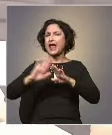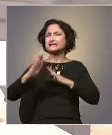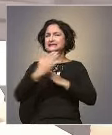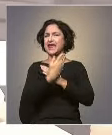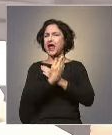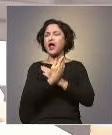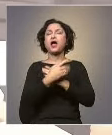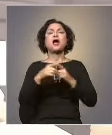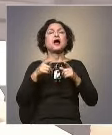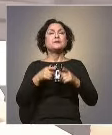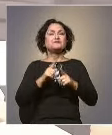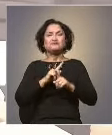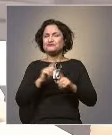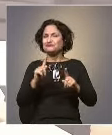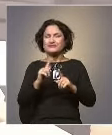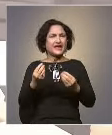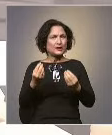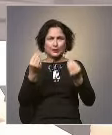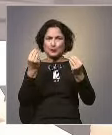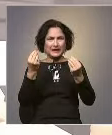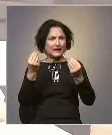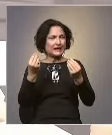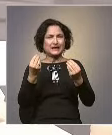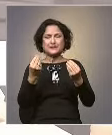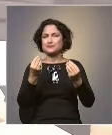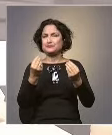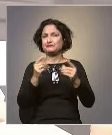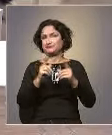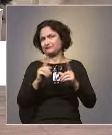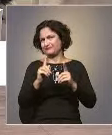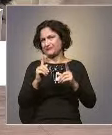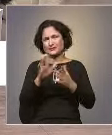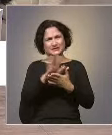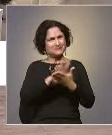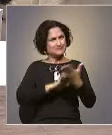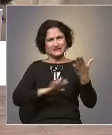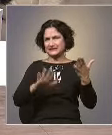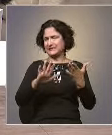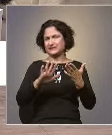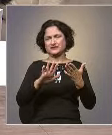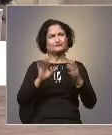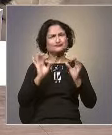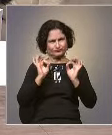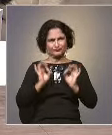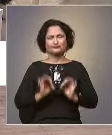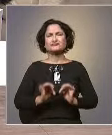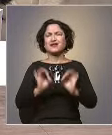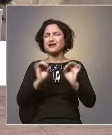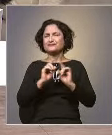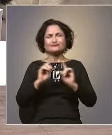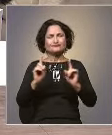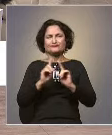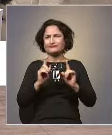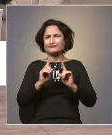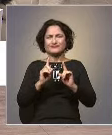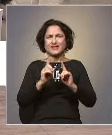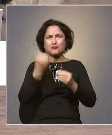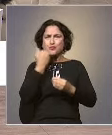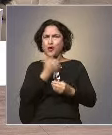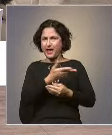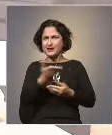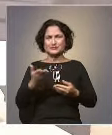изключително така недобър, тъй като не, той е... Да, той е замърсител. Много сериозен замърсител, не се разгражда изобщо. Ние